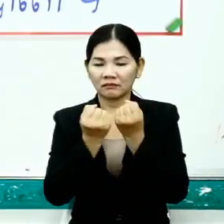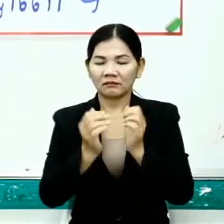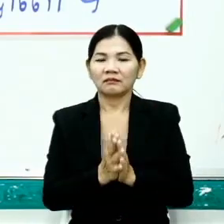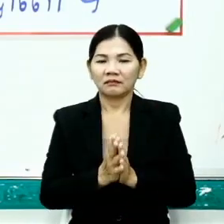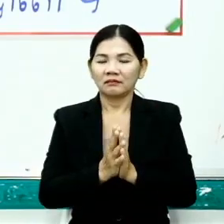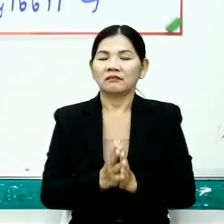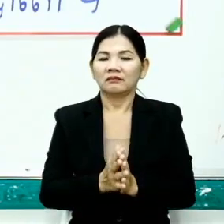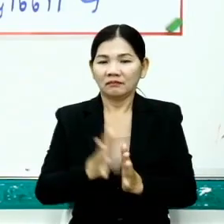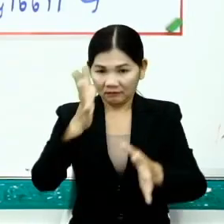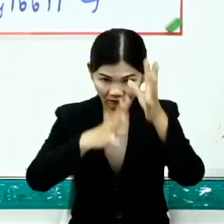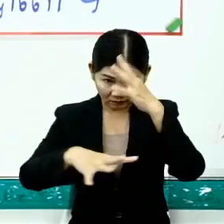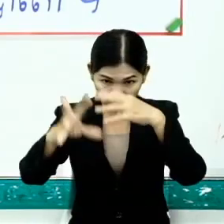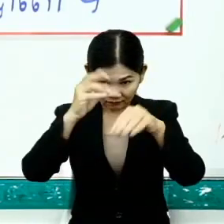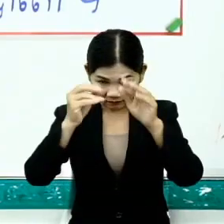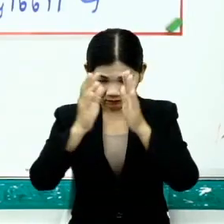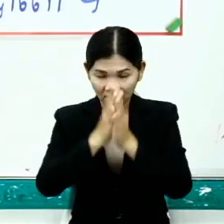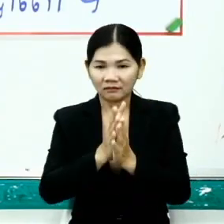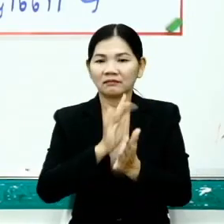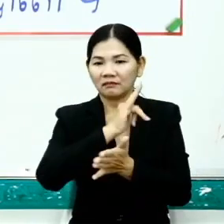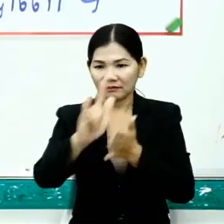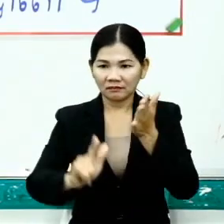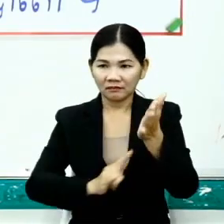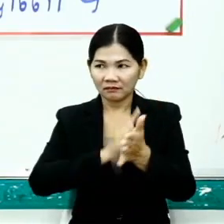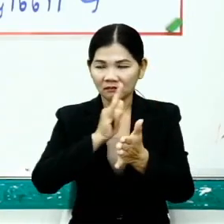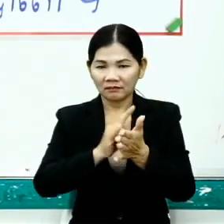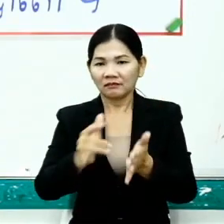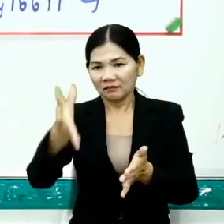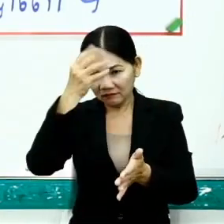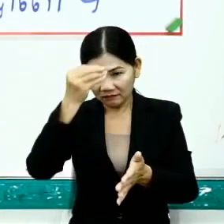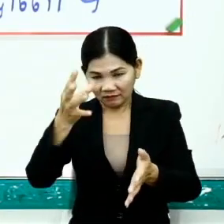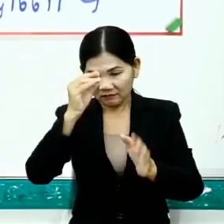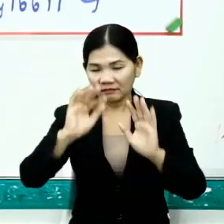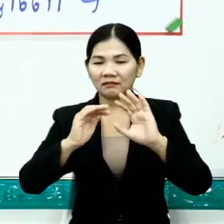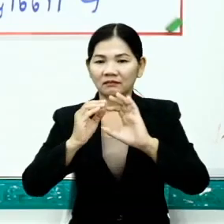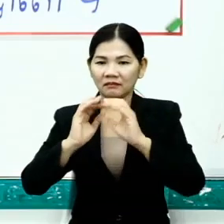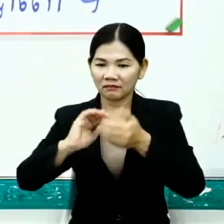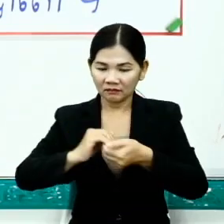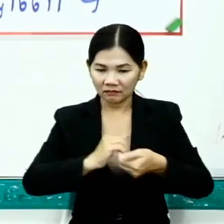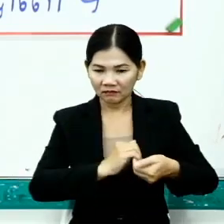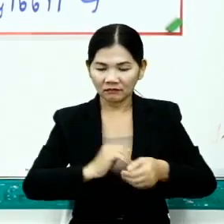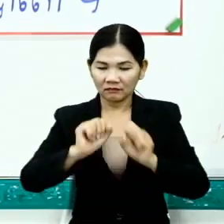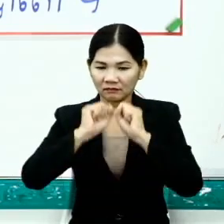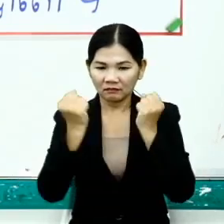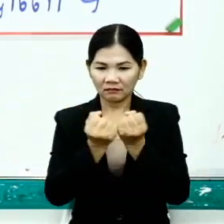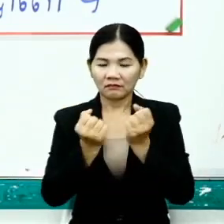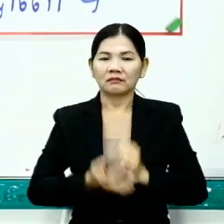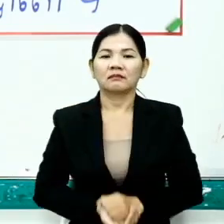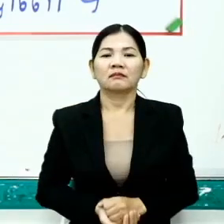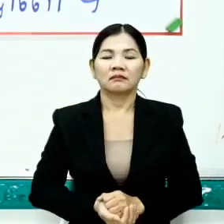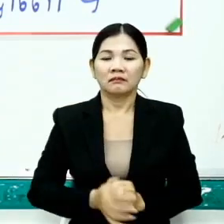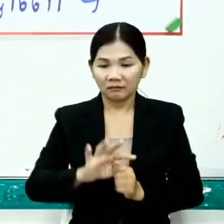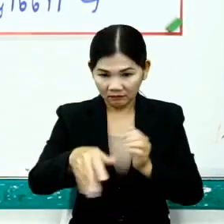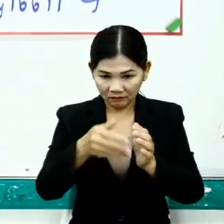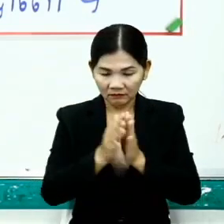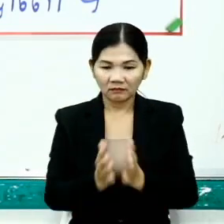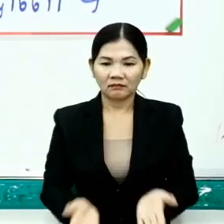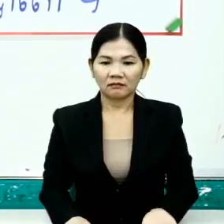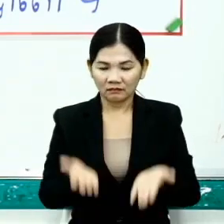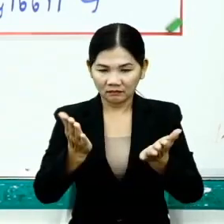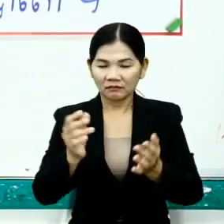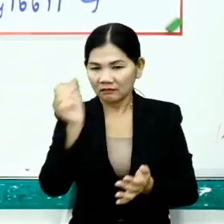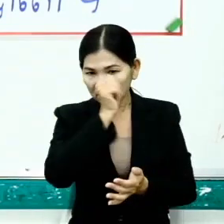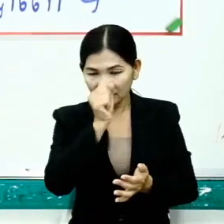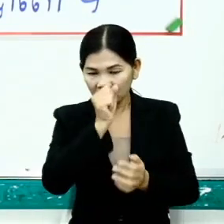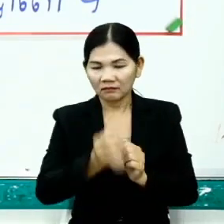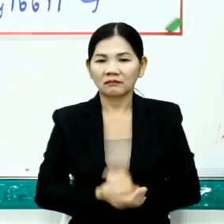មរៀននៅសាឡាមតីសិក្សាសហគមចាអរគុណកូនឥឡូវកូនក្រោកឈុតច្រៀងច